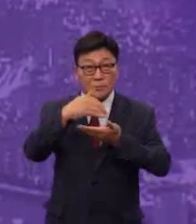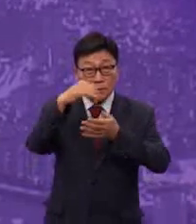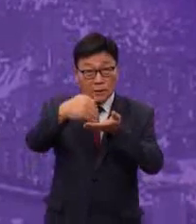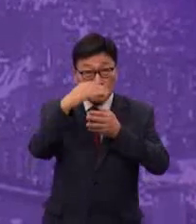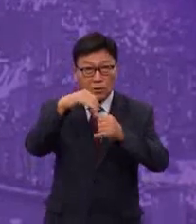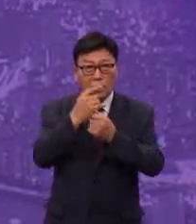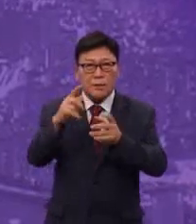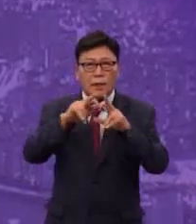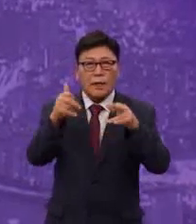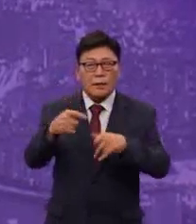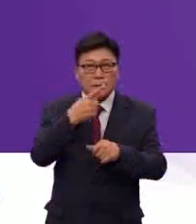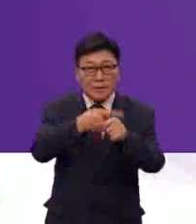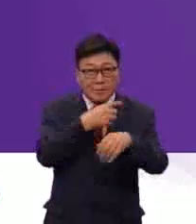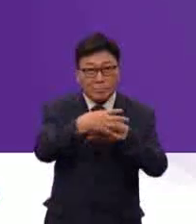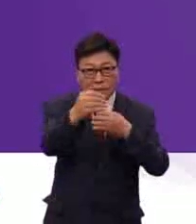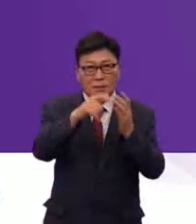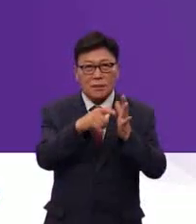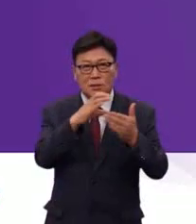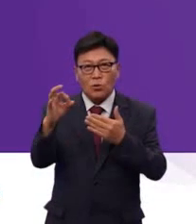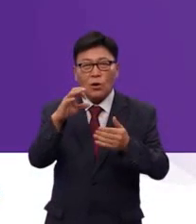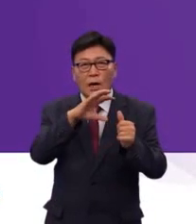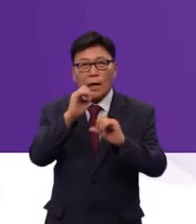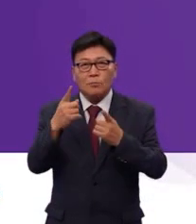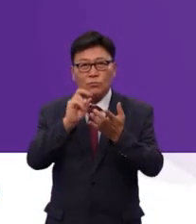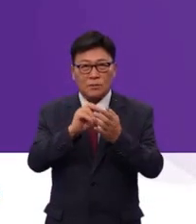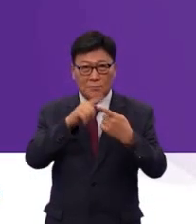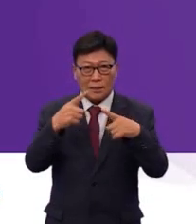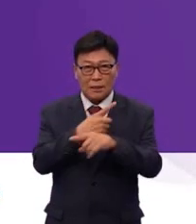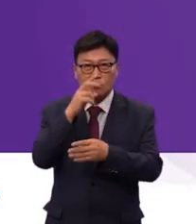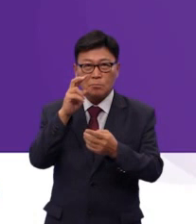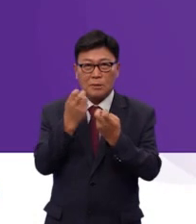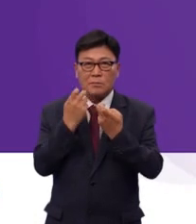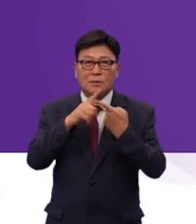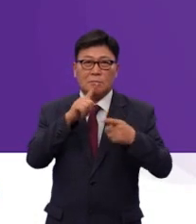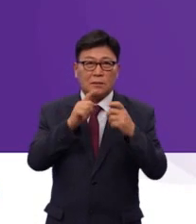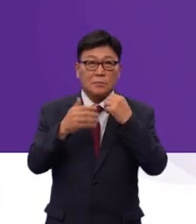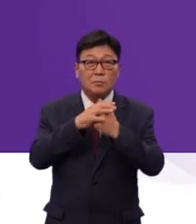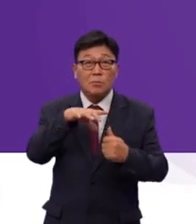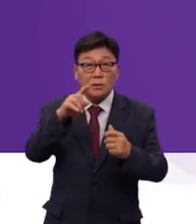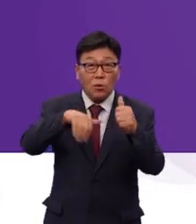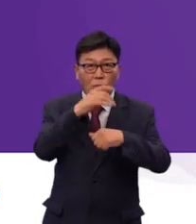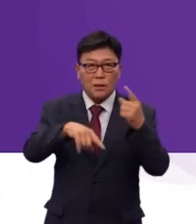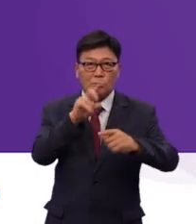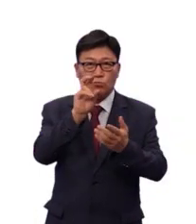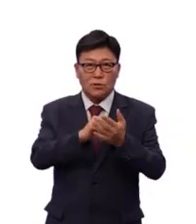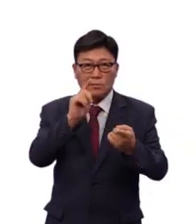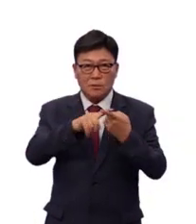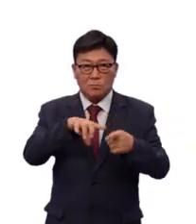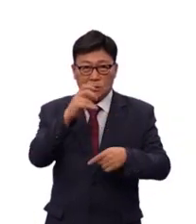실패박람회 의제와 관련해서 장애인 하이패스 이용 할인의 문제점 및 개선 방안에 대해서 말씀드리겠습니다.